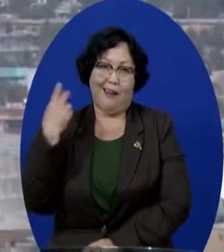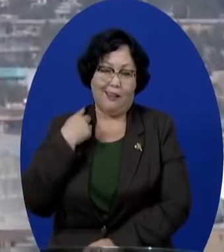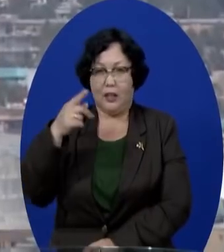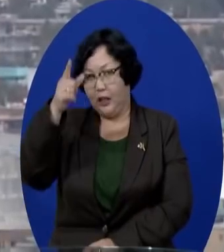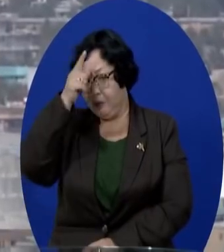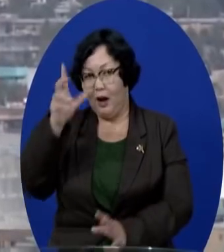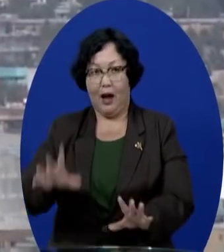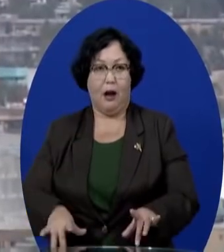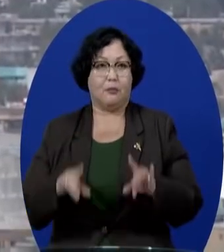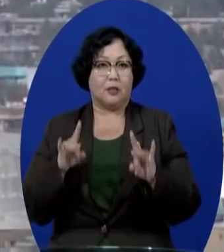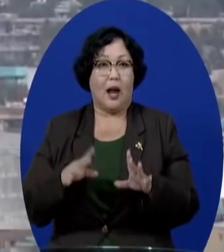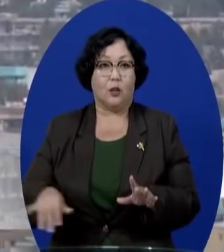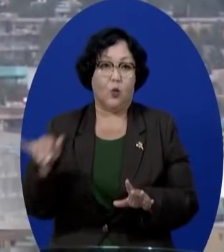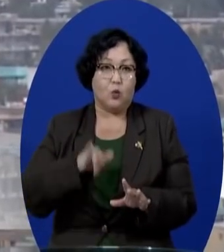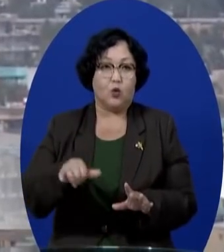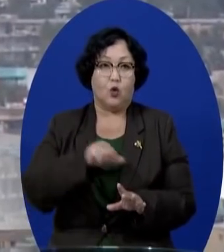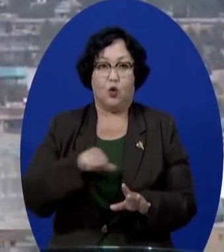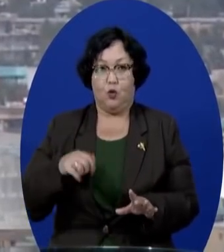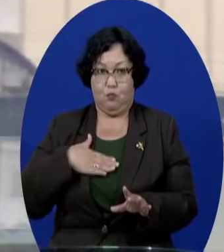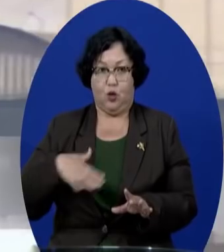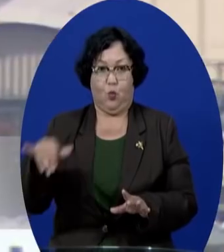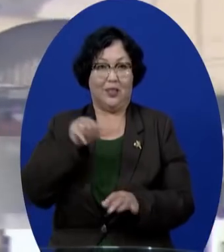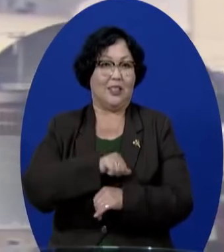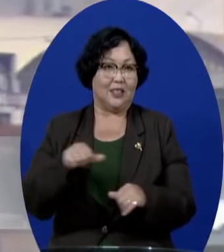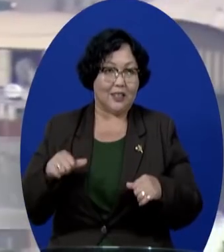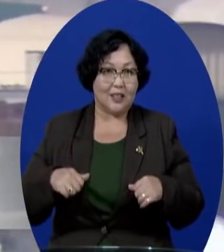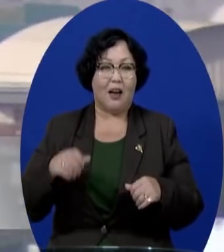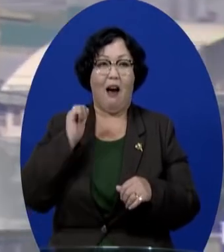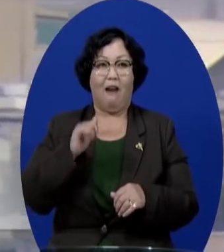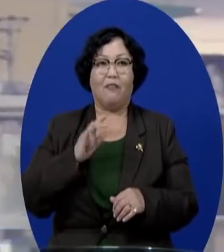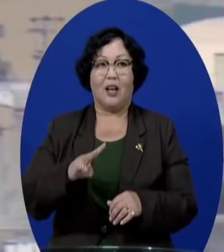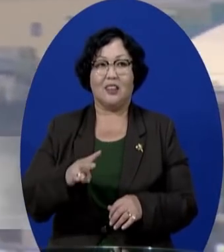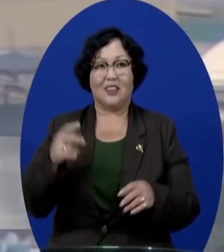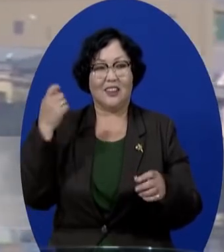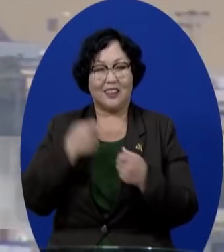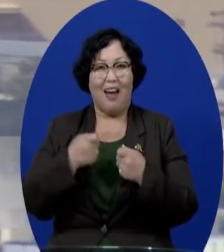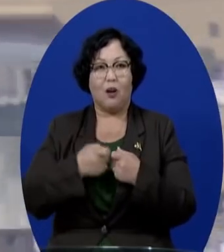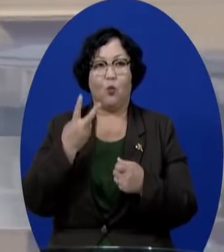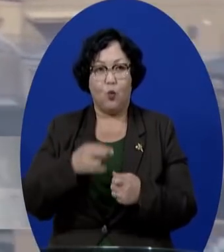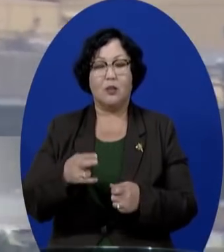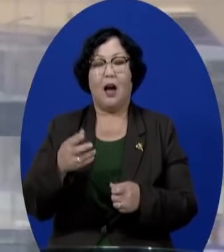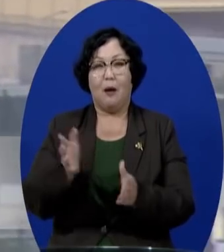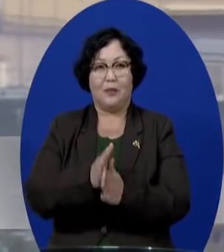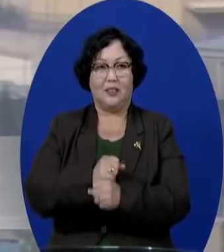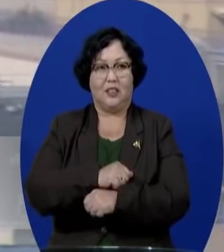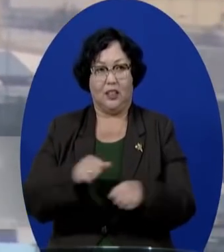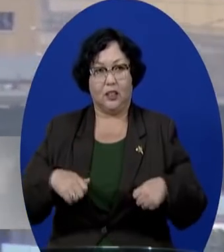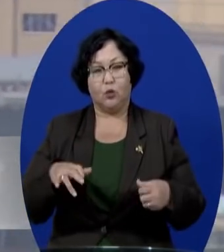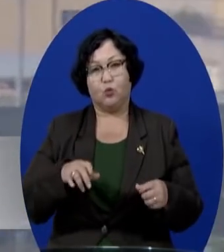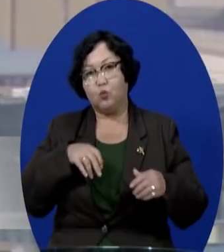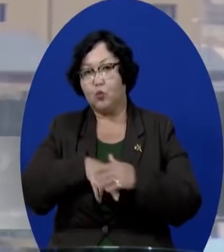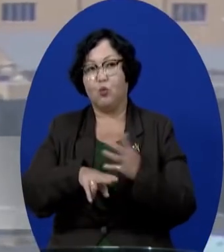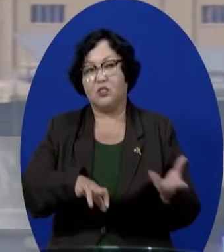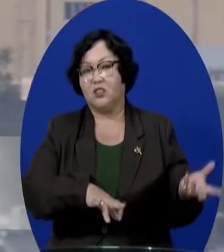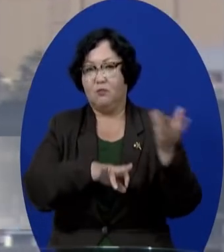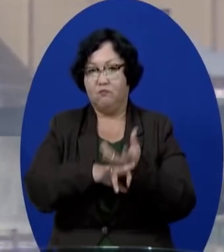Герман, Австрал зэрэг улс орнууд өөрийн орны иргэдээ болон Афганы дайны үед хамтран ажилласан иргэд дүрвөгчдийг нүүлгэн шилжүүлж байна.